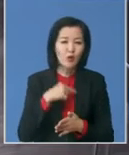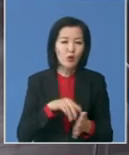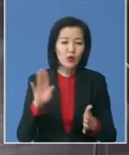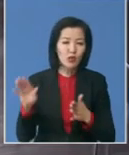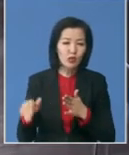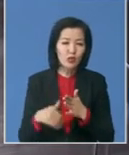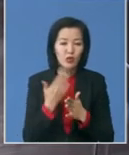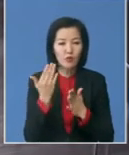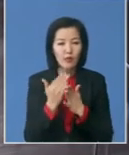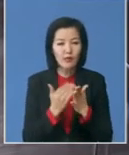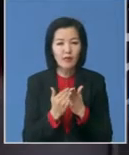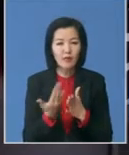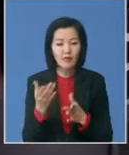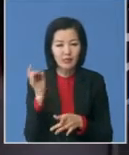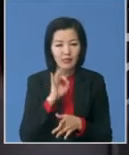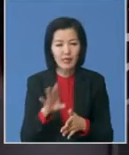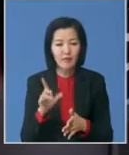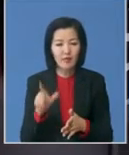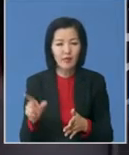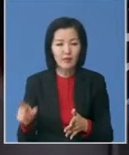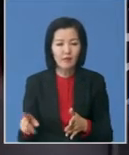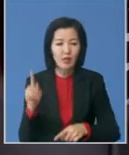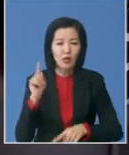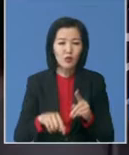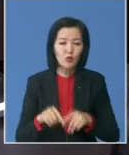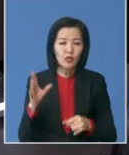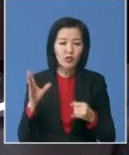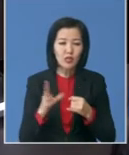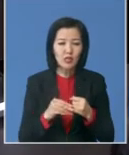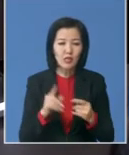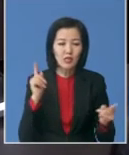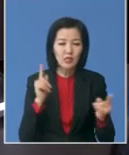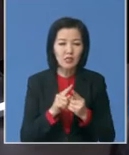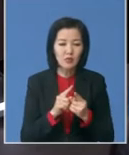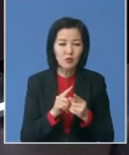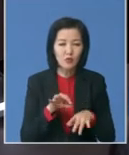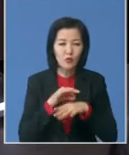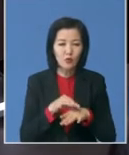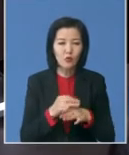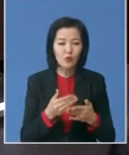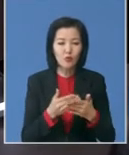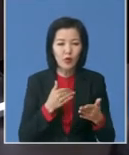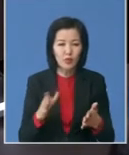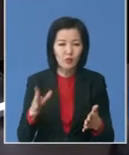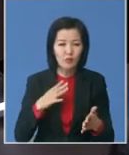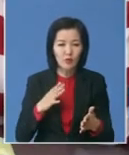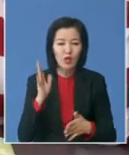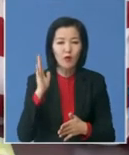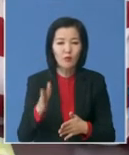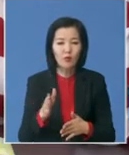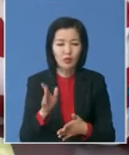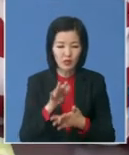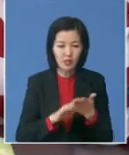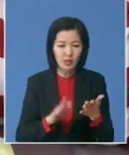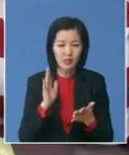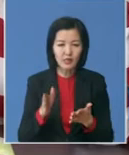бағдарламасы аясында танымал тұлғалардың туған жеріне келіп кездесу өткізуі бұған дейін болған. Болашақта да жалғаса